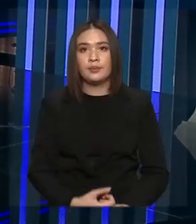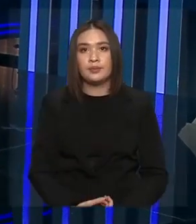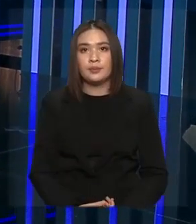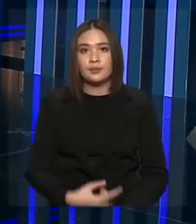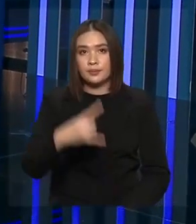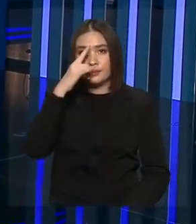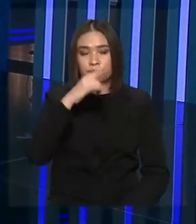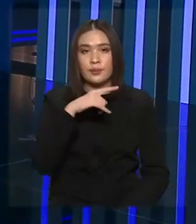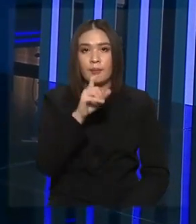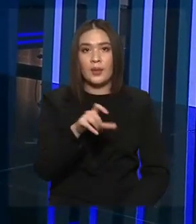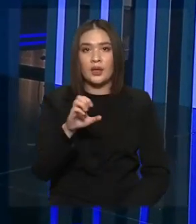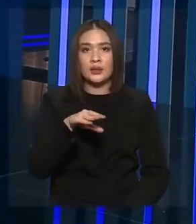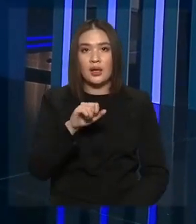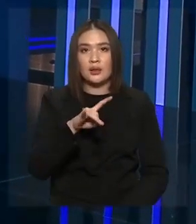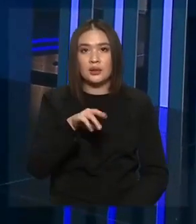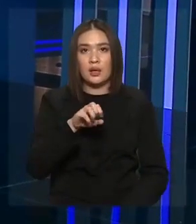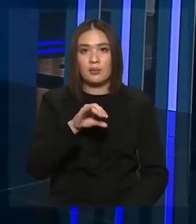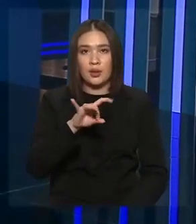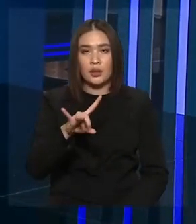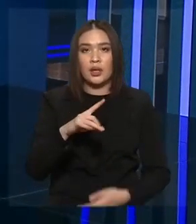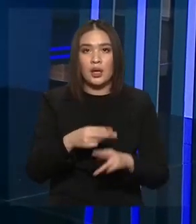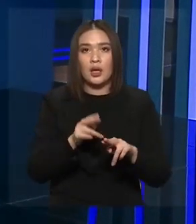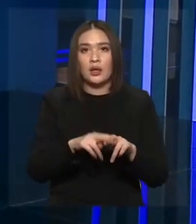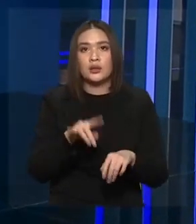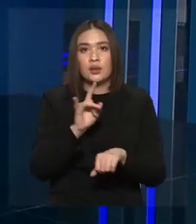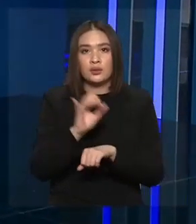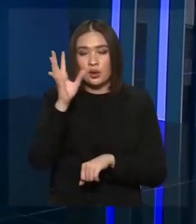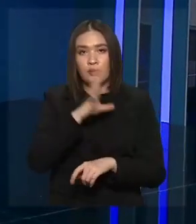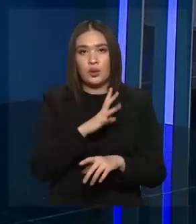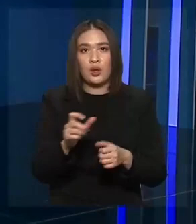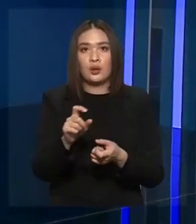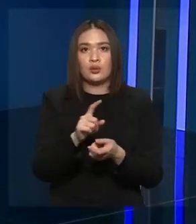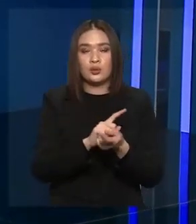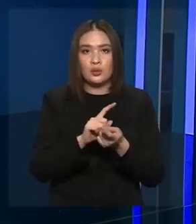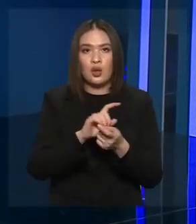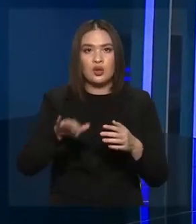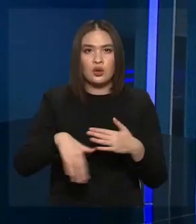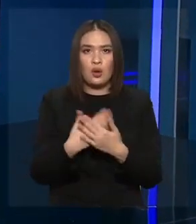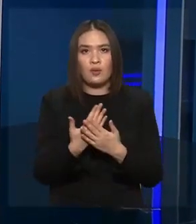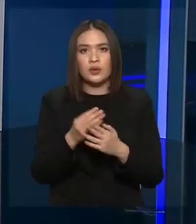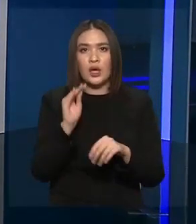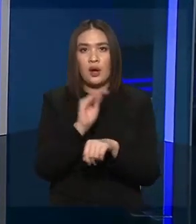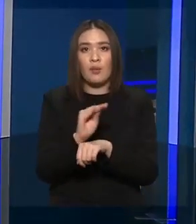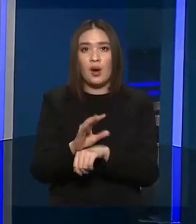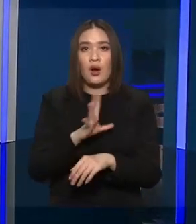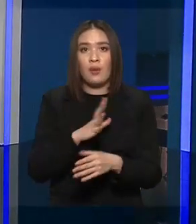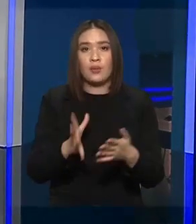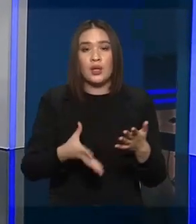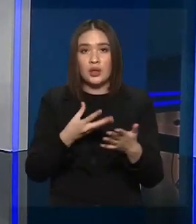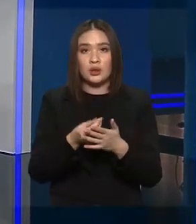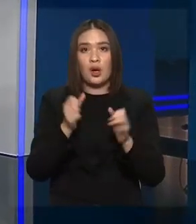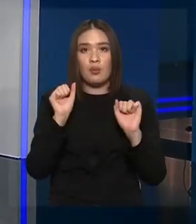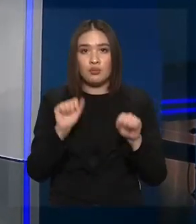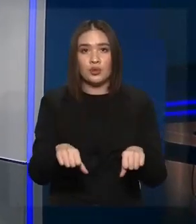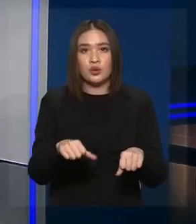а казахстанские стартаперы с помощью нейронных сетей разработали новый метод бесконтактной оплаты то есть проводить транзакцию теперь